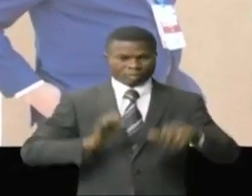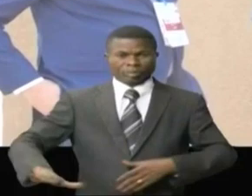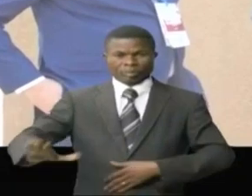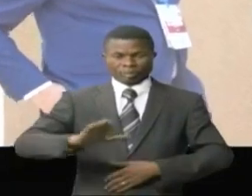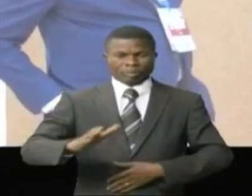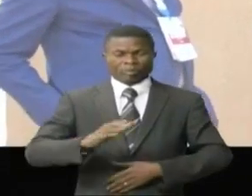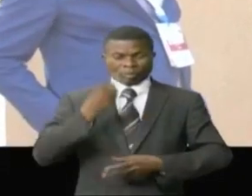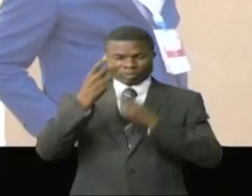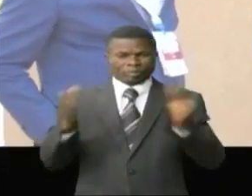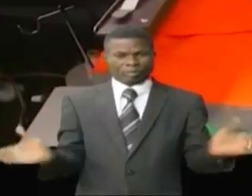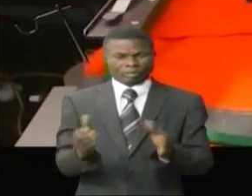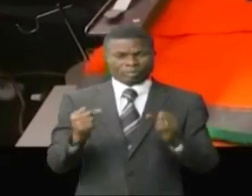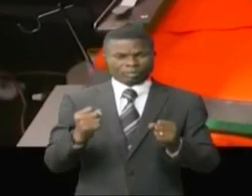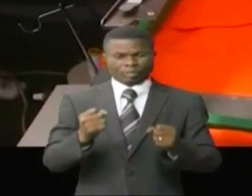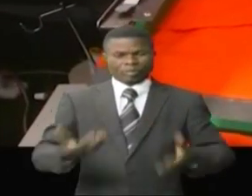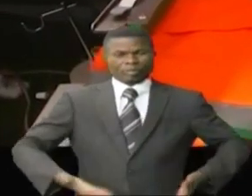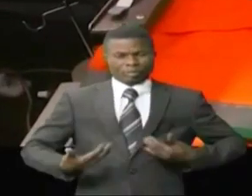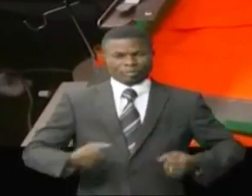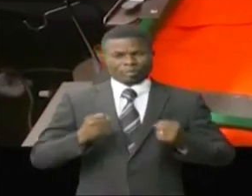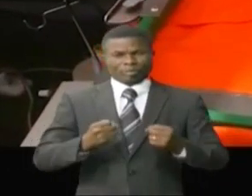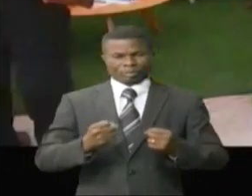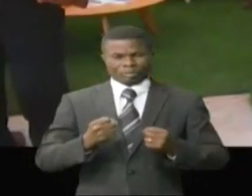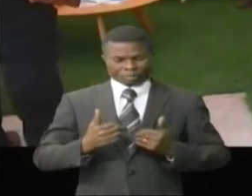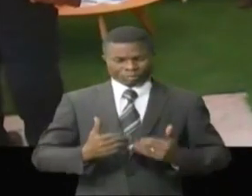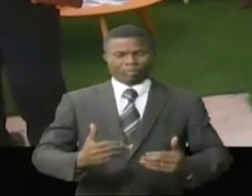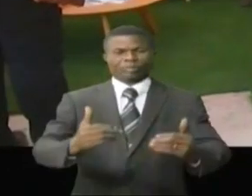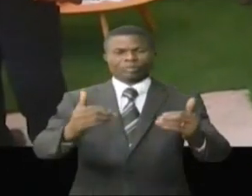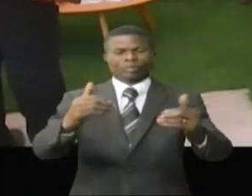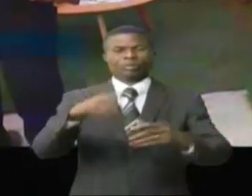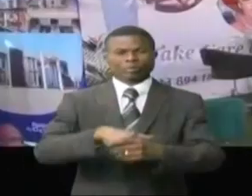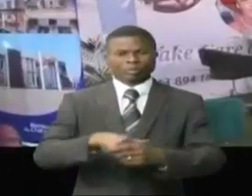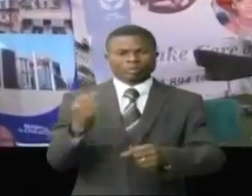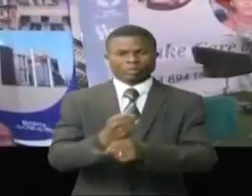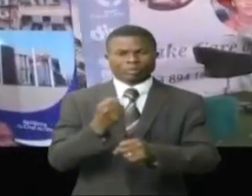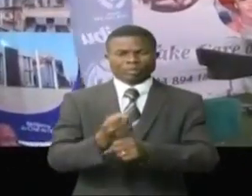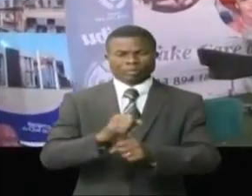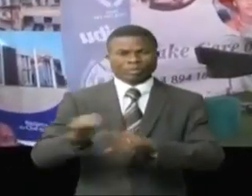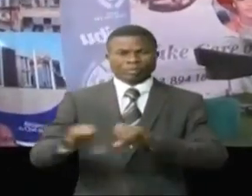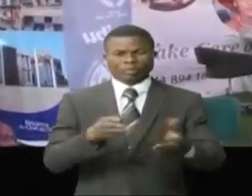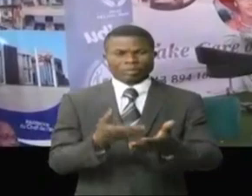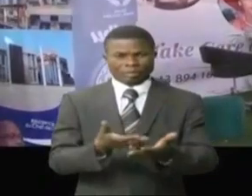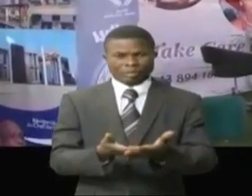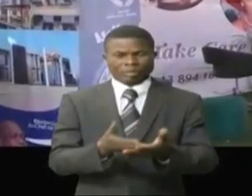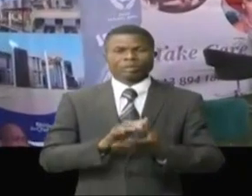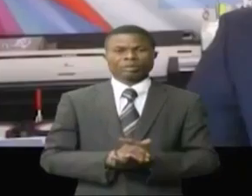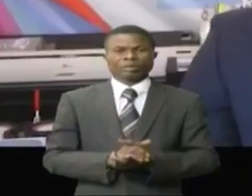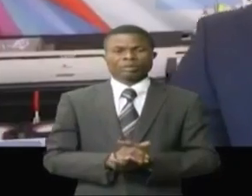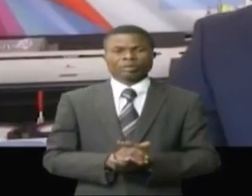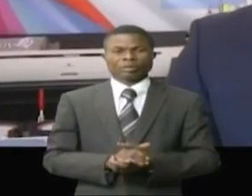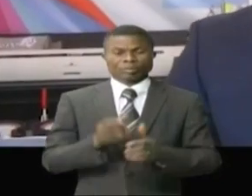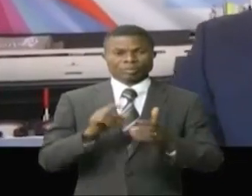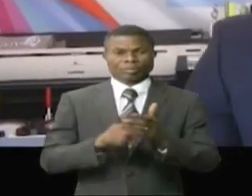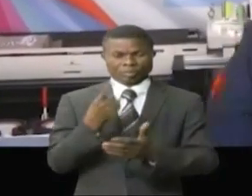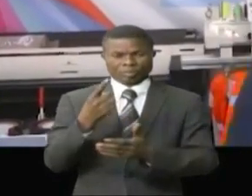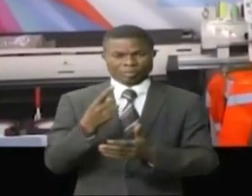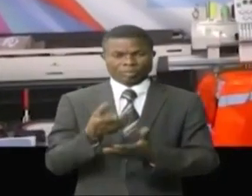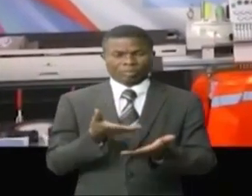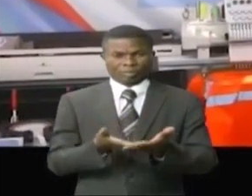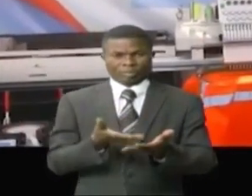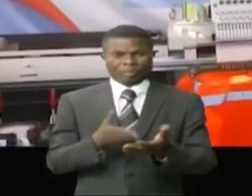les réconforte et les encourage à persévérer dans leurs différents métiers. C'est l'imprimerie de